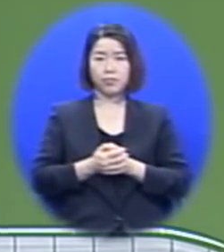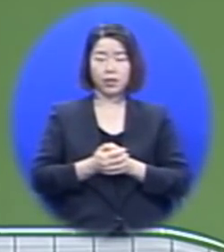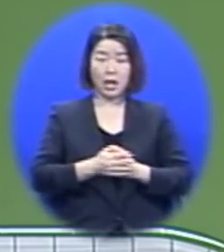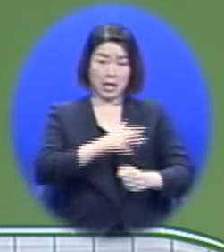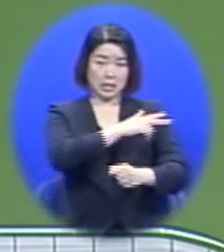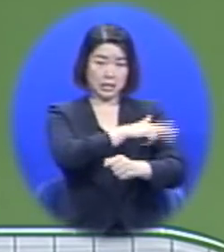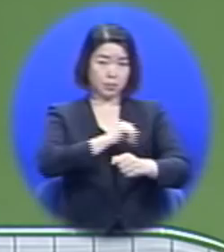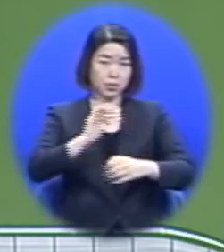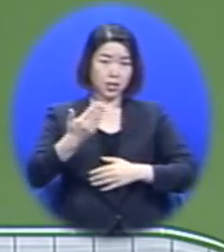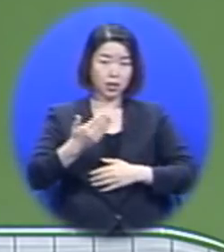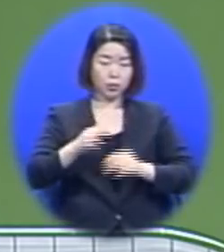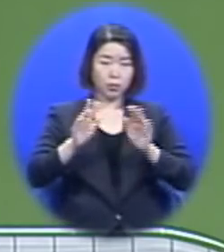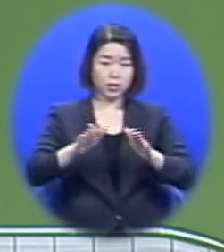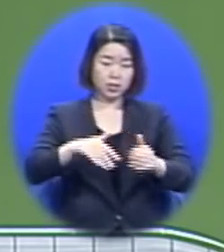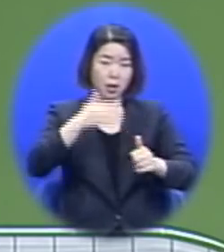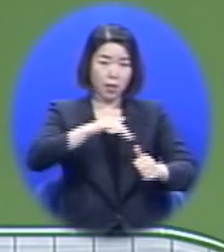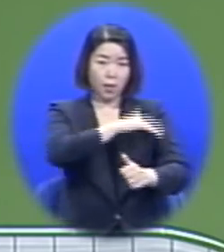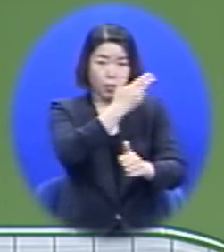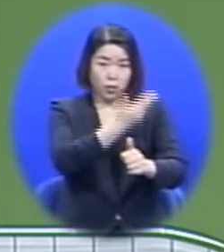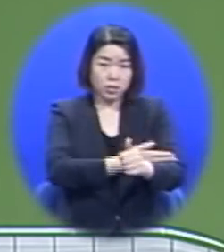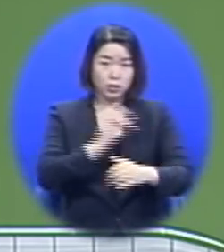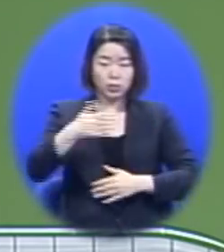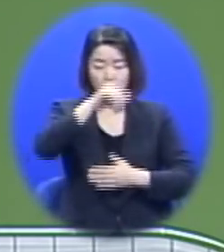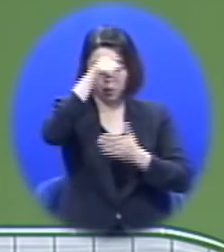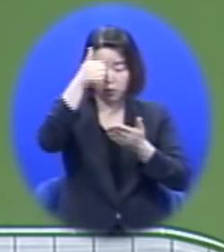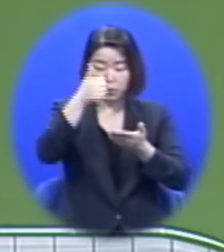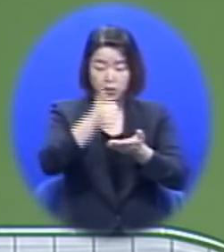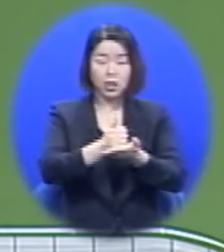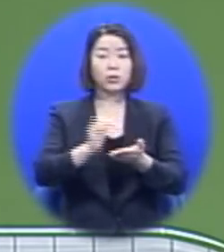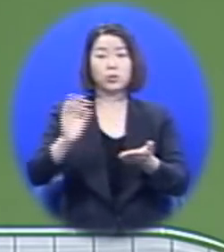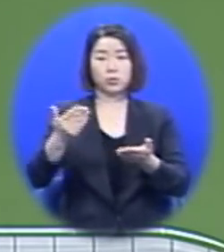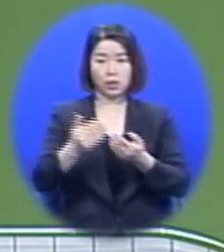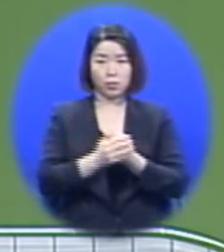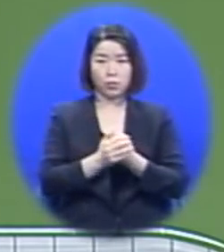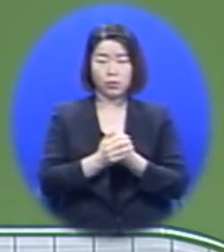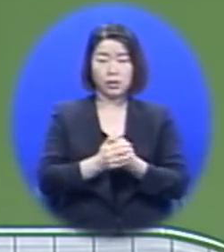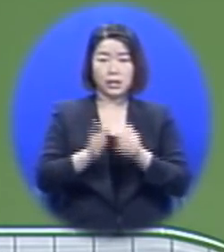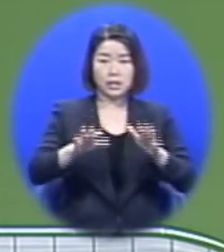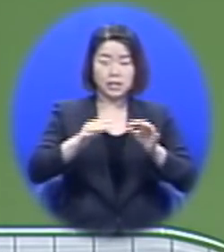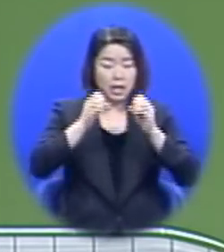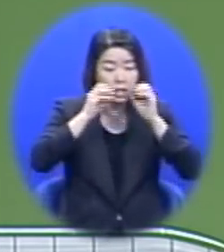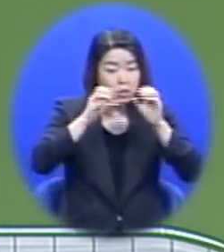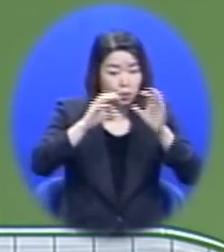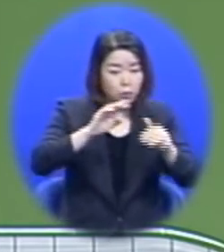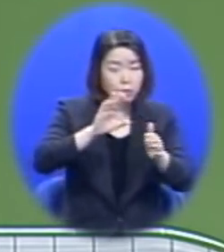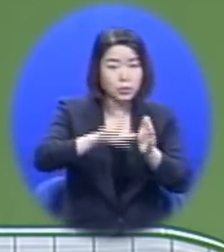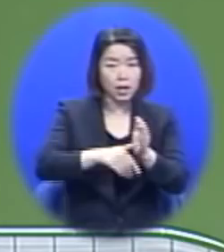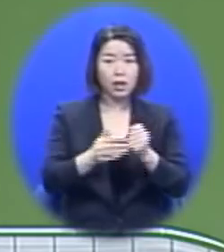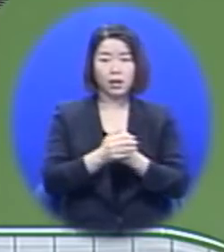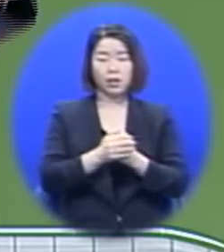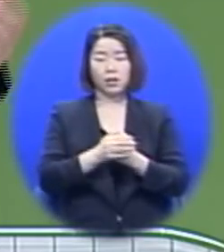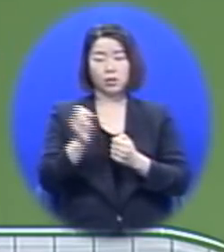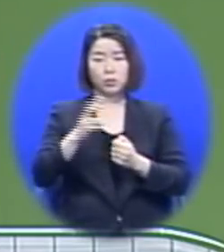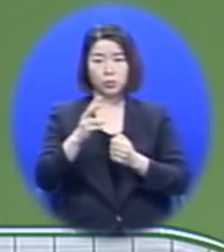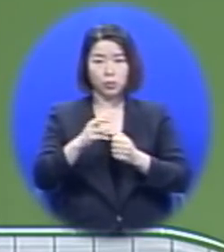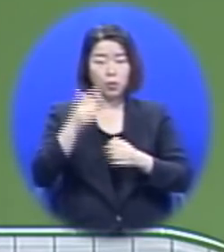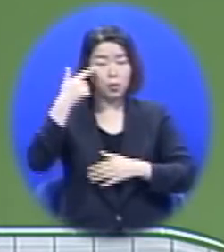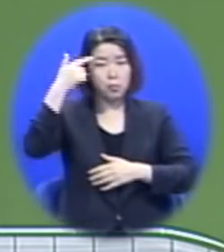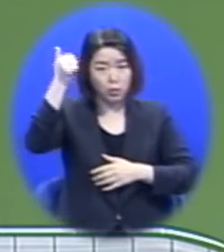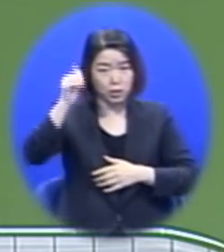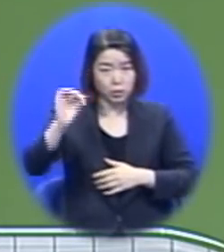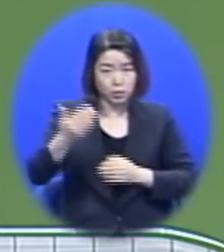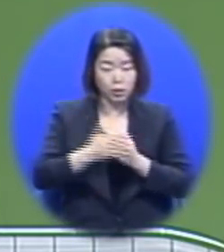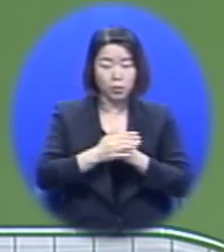집사도 되고 이제는 권사도 되고 장로도 되고 이제는 전도사 때를 지나고 목사도 되고 이제는 선교사도